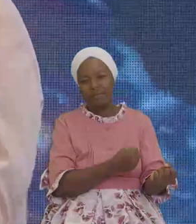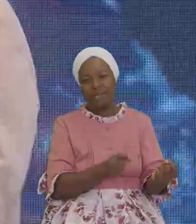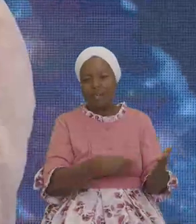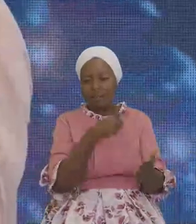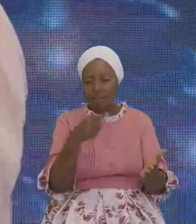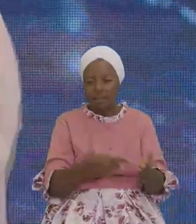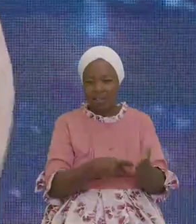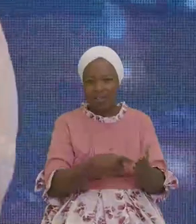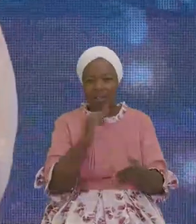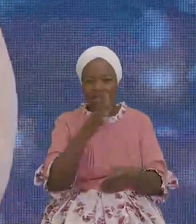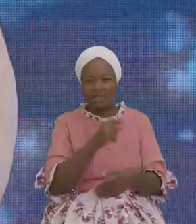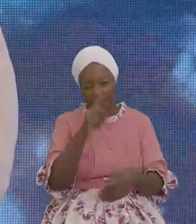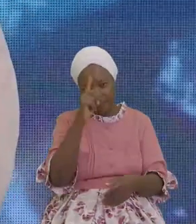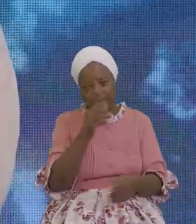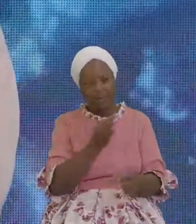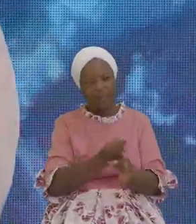foi.